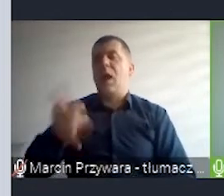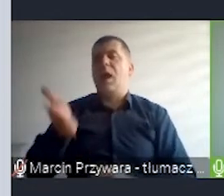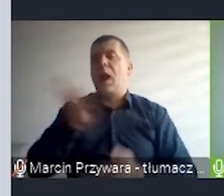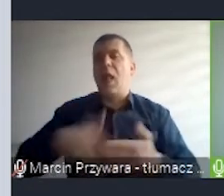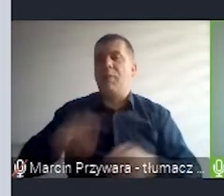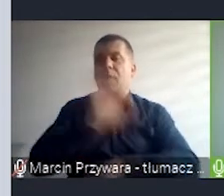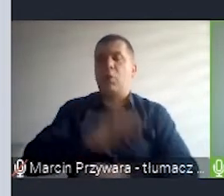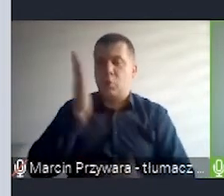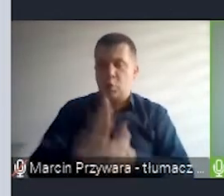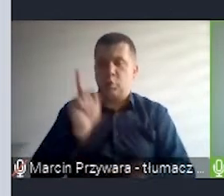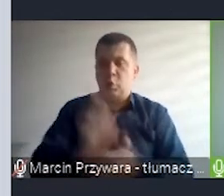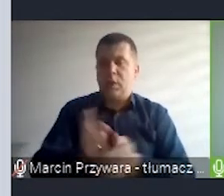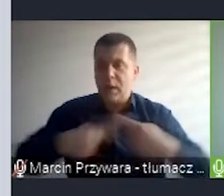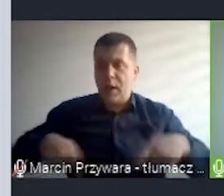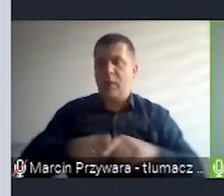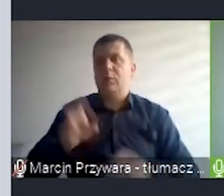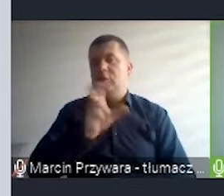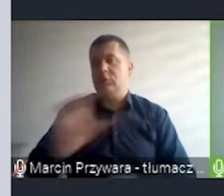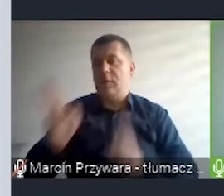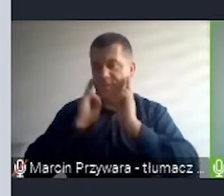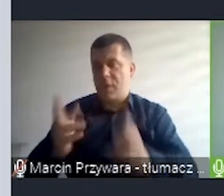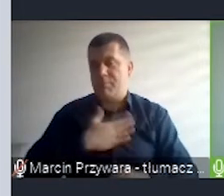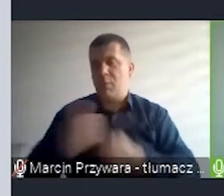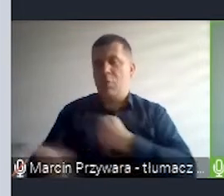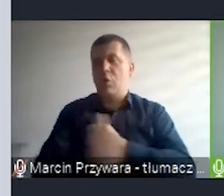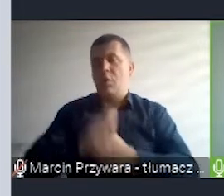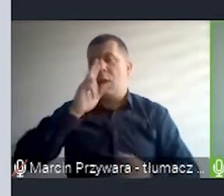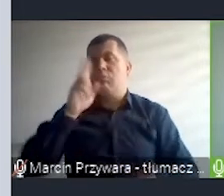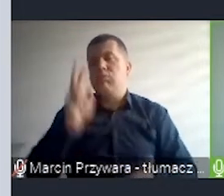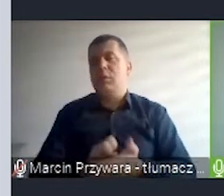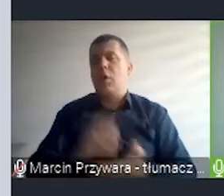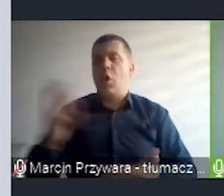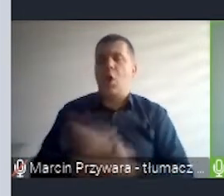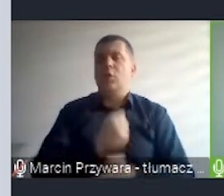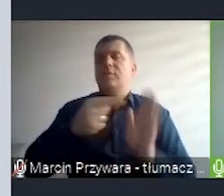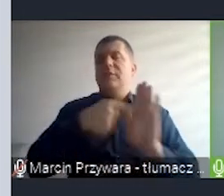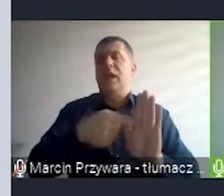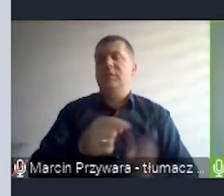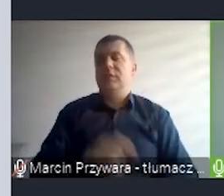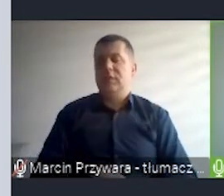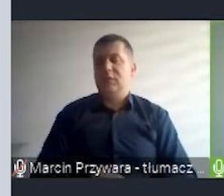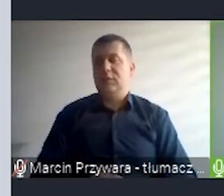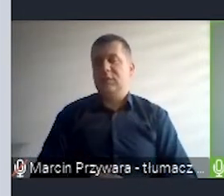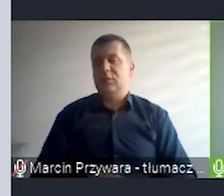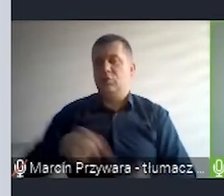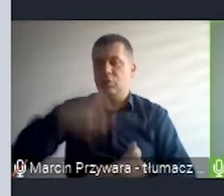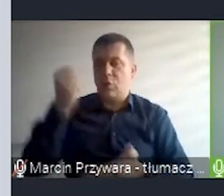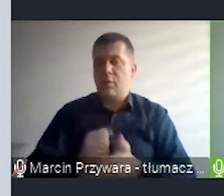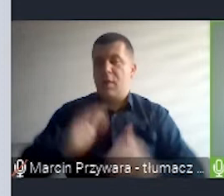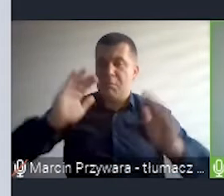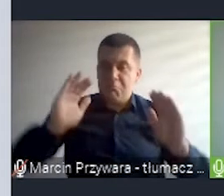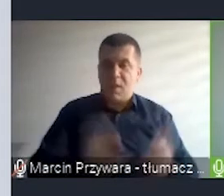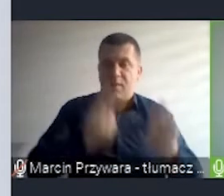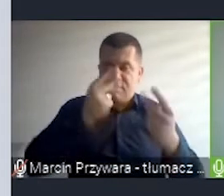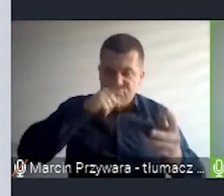projektu już zostały zrealizowane, czy mam faktycznie dokumenty potwierdzające osiągnięcie wskaźników. I znowu, mniej wnikliwa